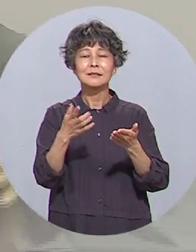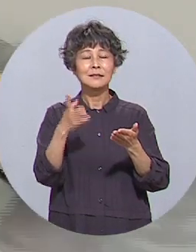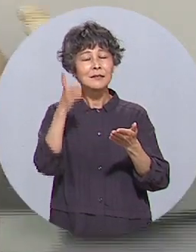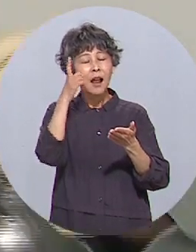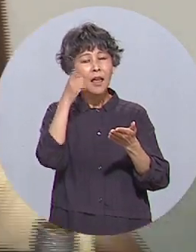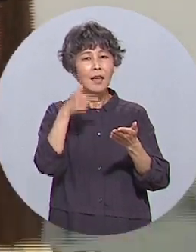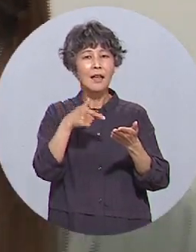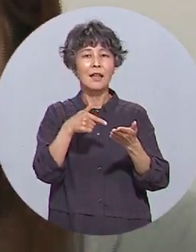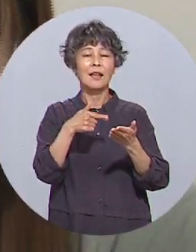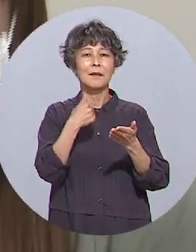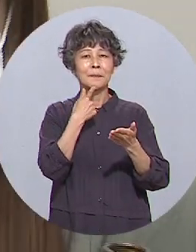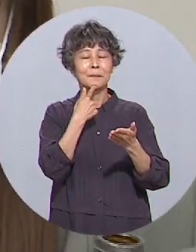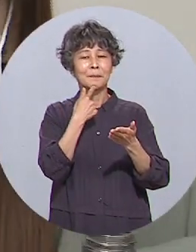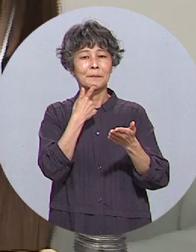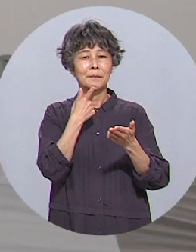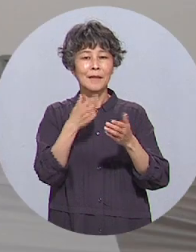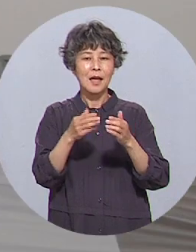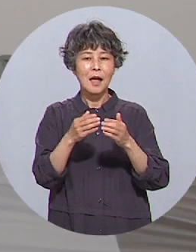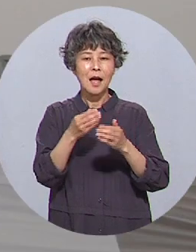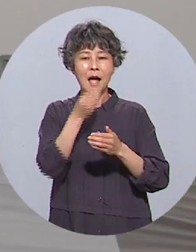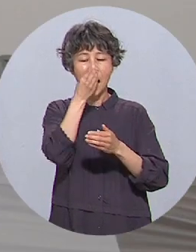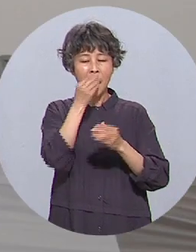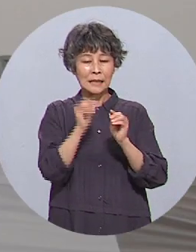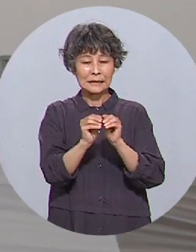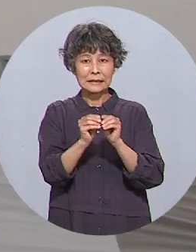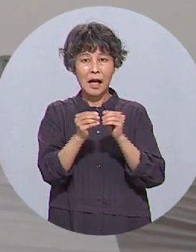待って、剥がすとか、